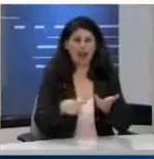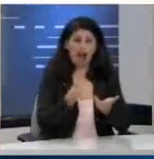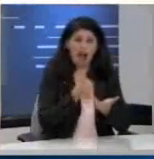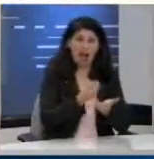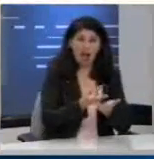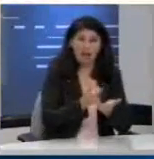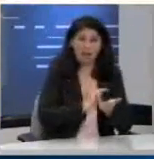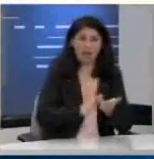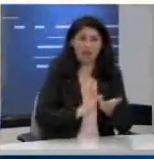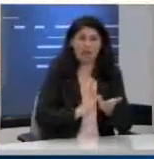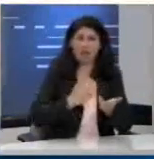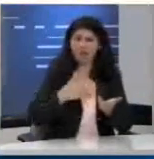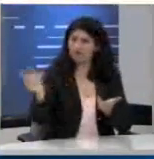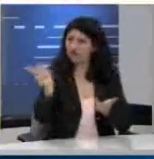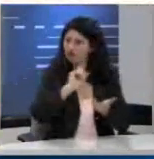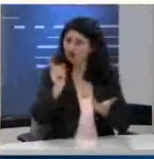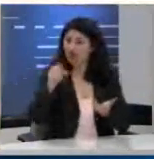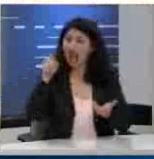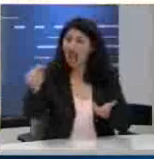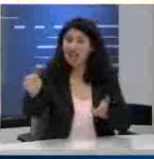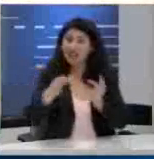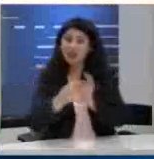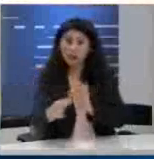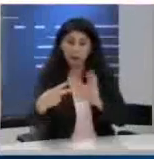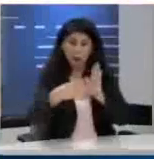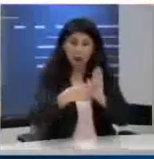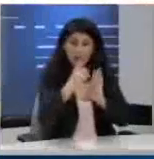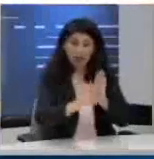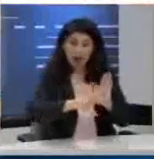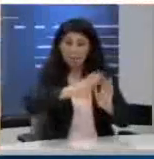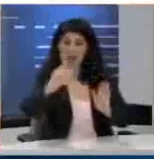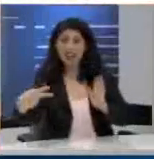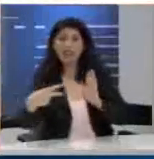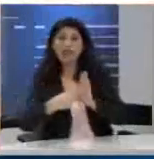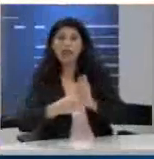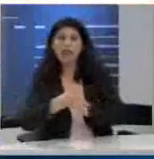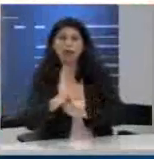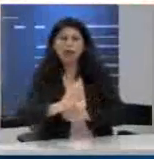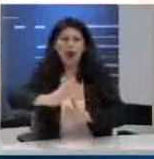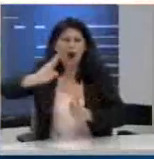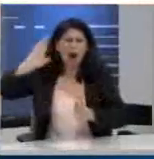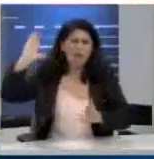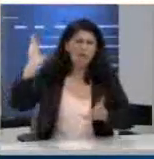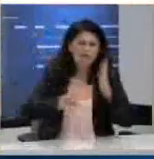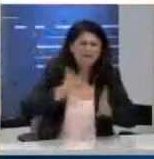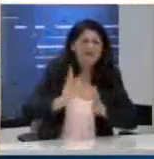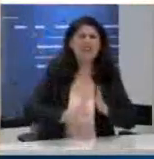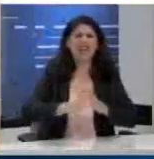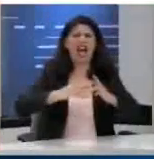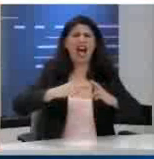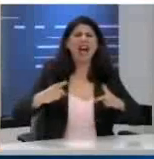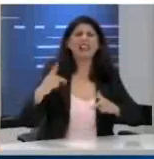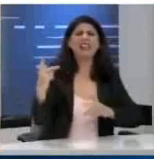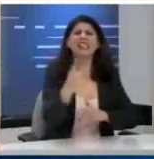εμείς, αλλά εσείς που εφαρμόσατε από το 10 στο 14 την πιο βάναυση, την πιο απάνθρωπη αντικοινωνική